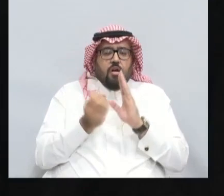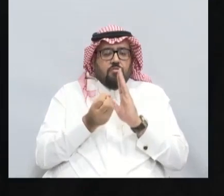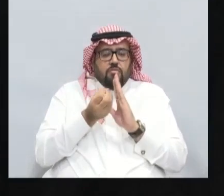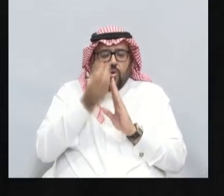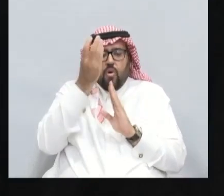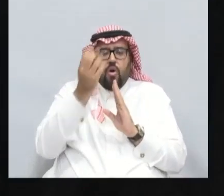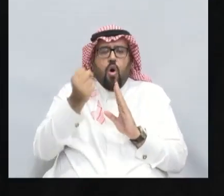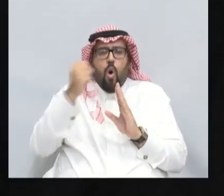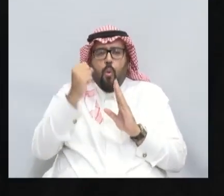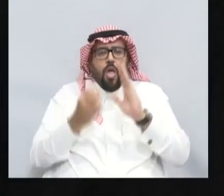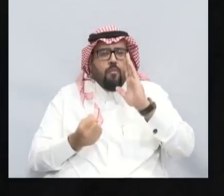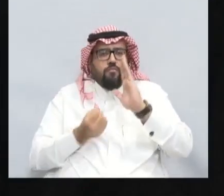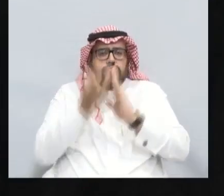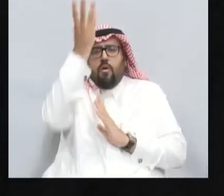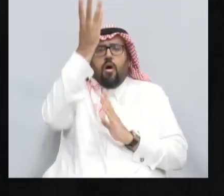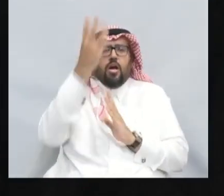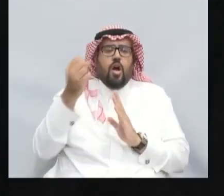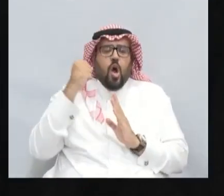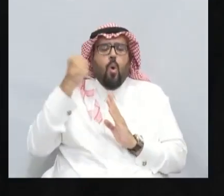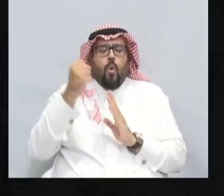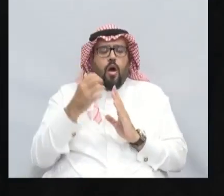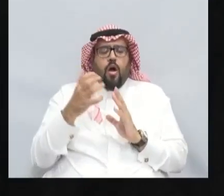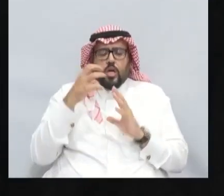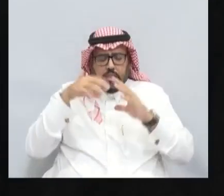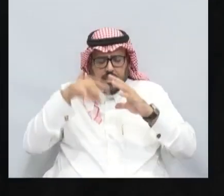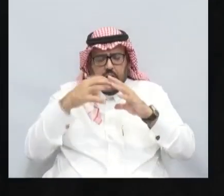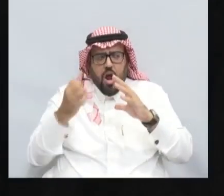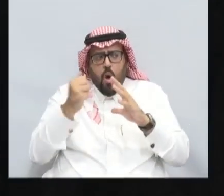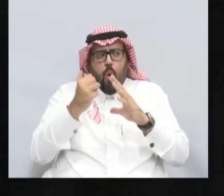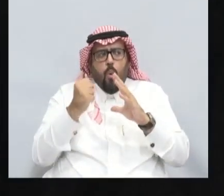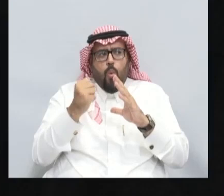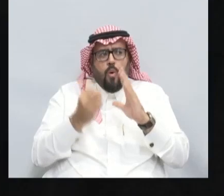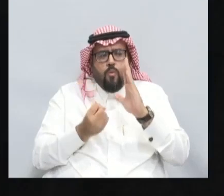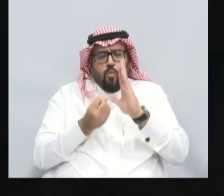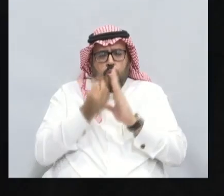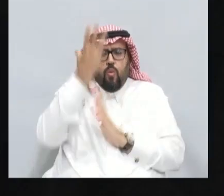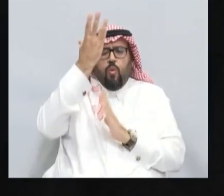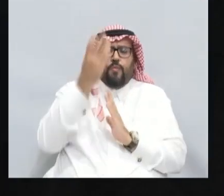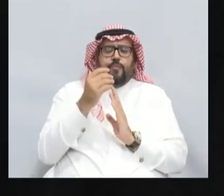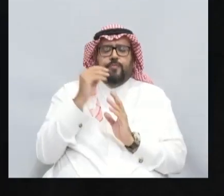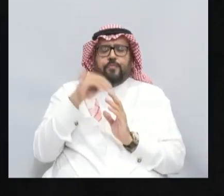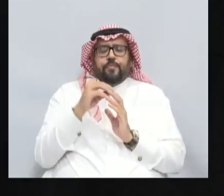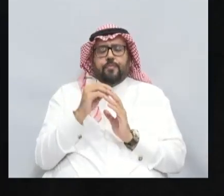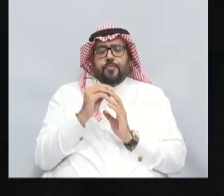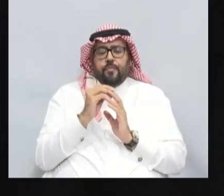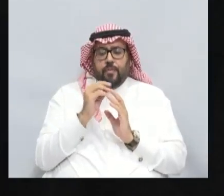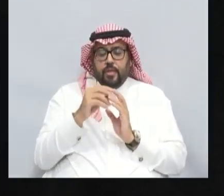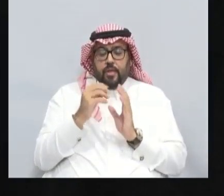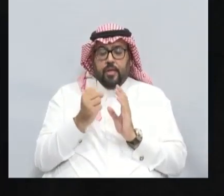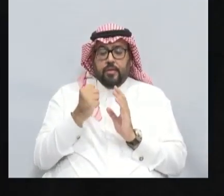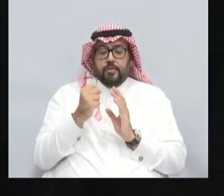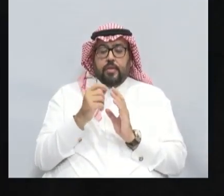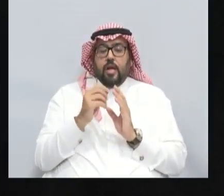البركان؟ ثوران قوي. لماذا؟ لأن كثافته ماذا؟ عالية، فثوران قوي. هذه المواد كثافتها عالية،